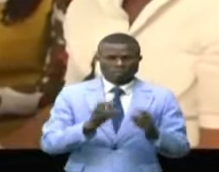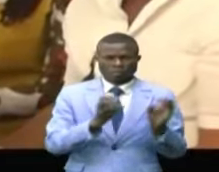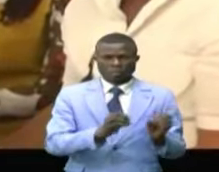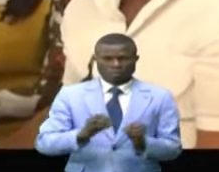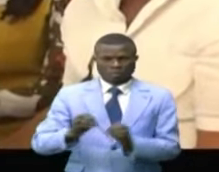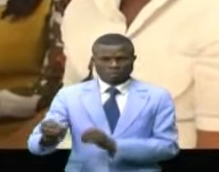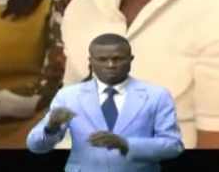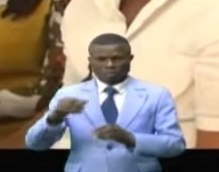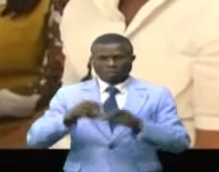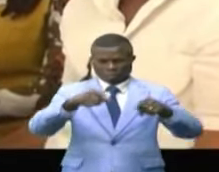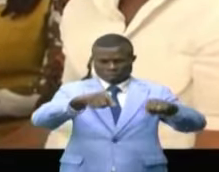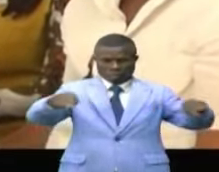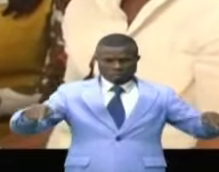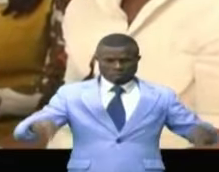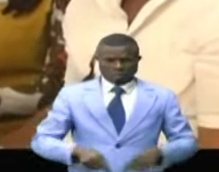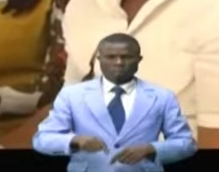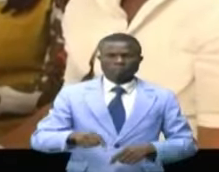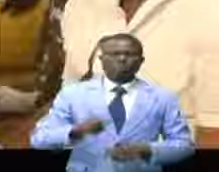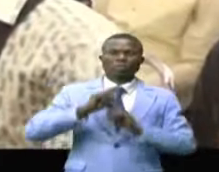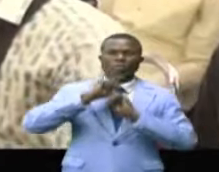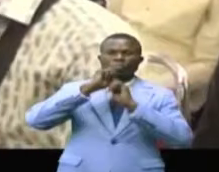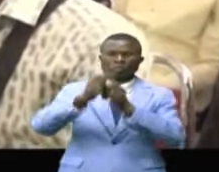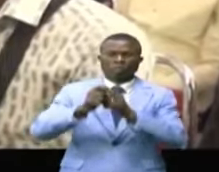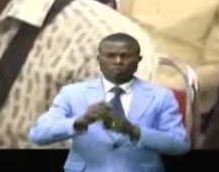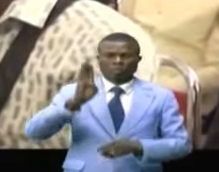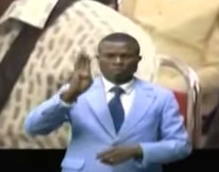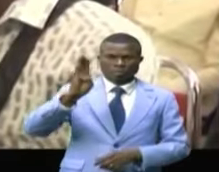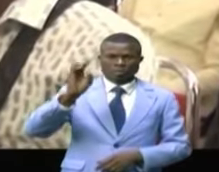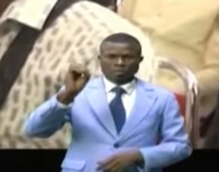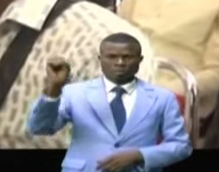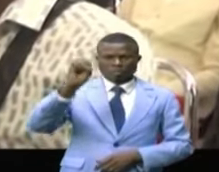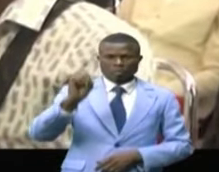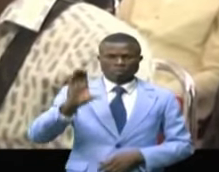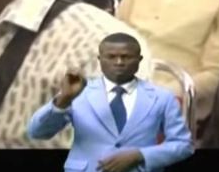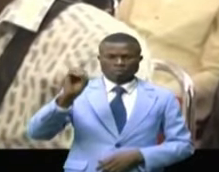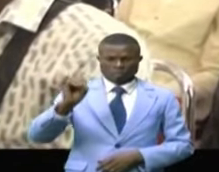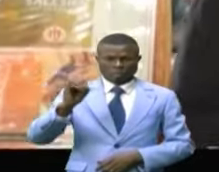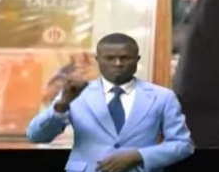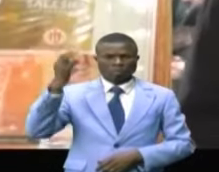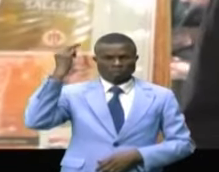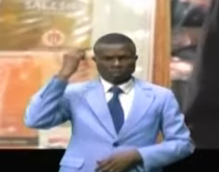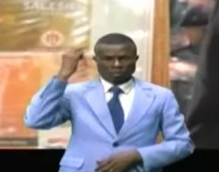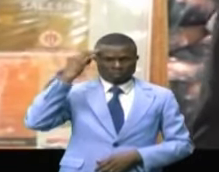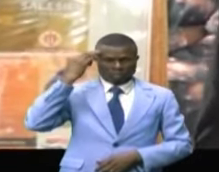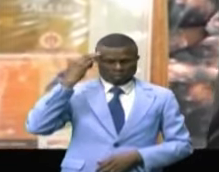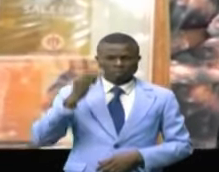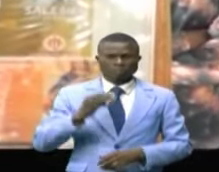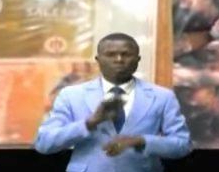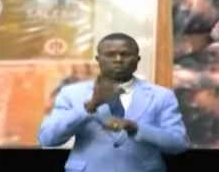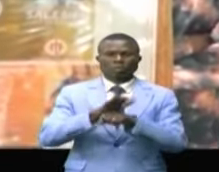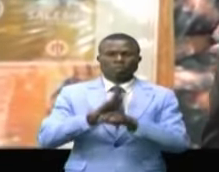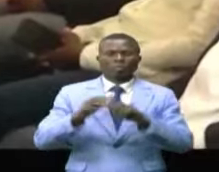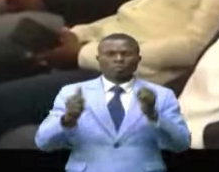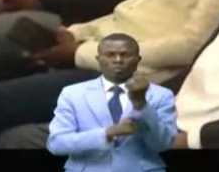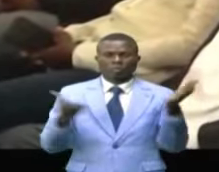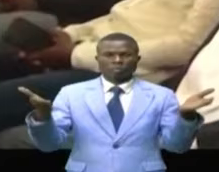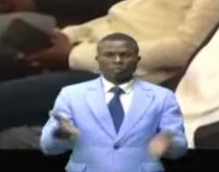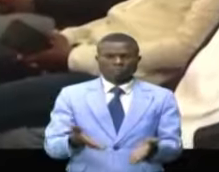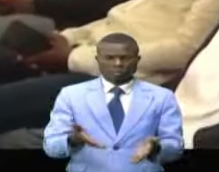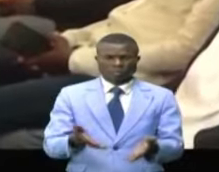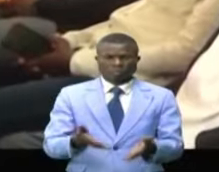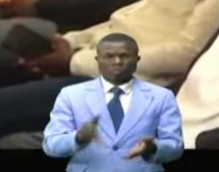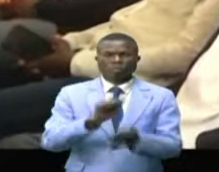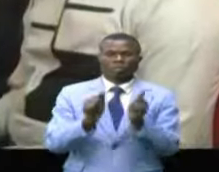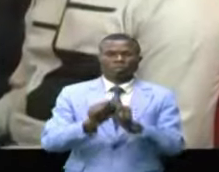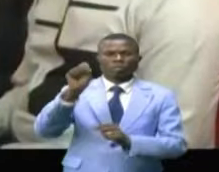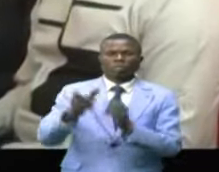organisée dans l'enceinte de Don Bosco à Massina sans fil, a connu la participation des principales parties prenantes de ce secteur. Des